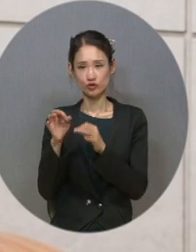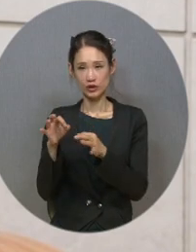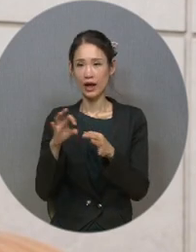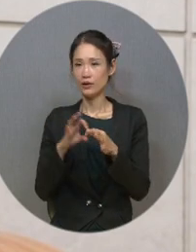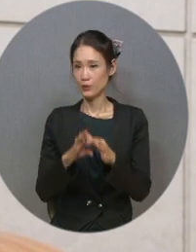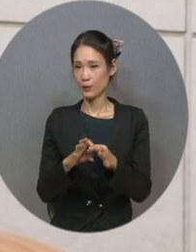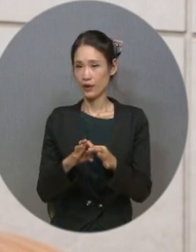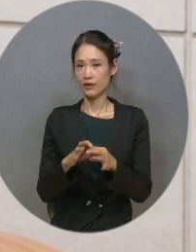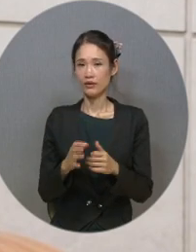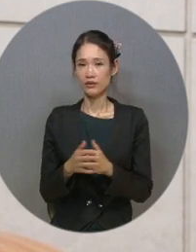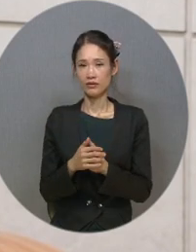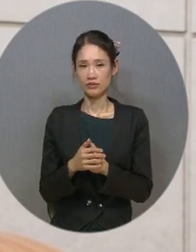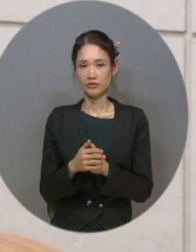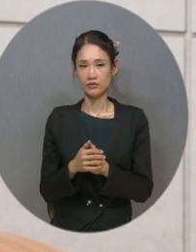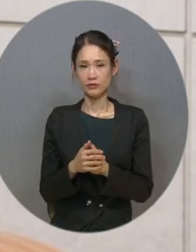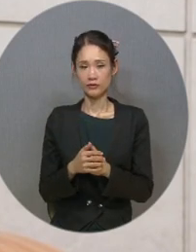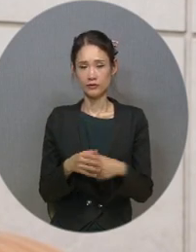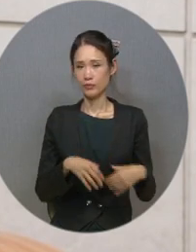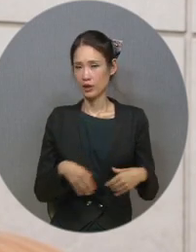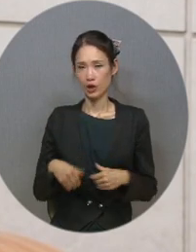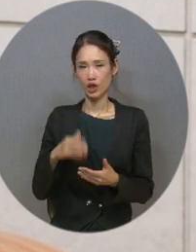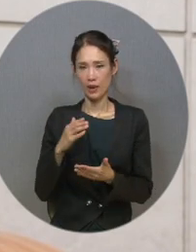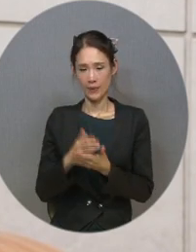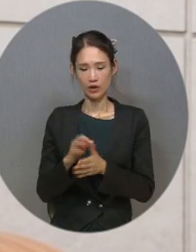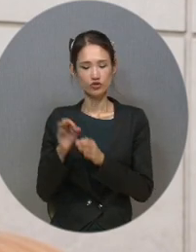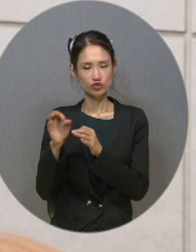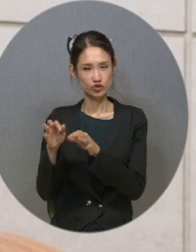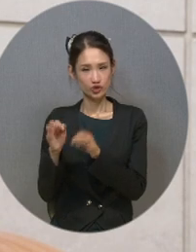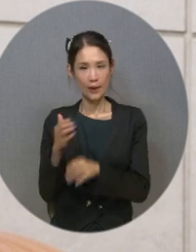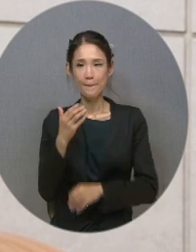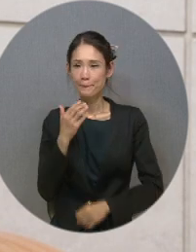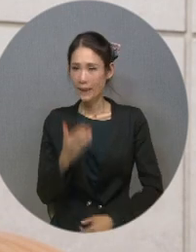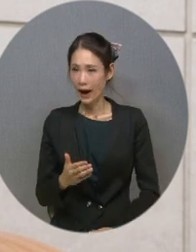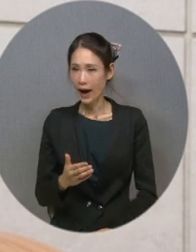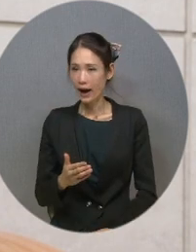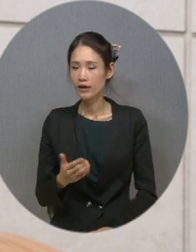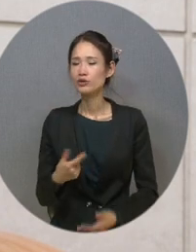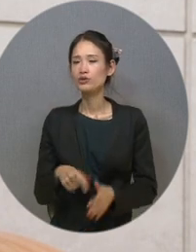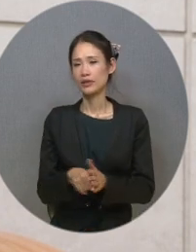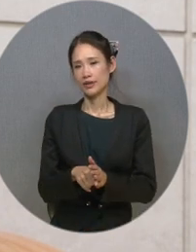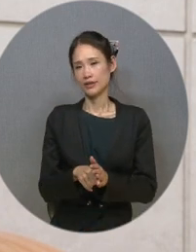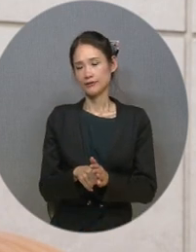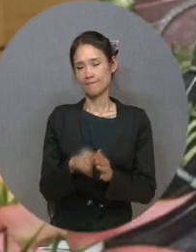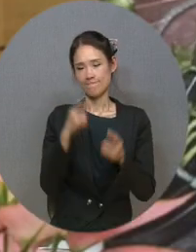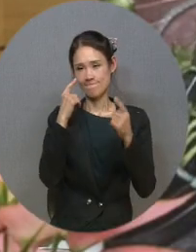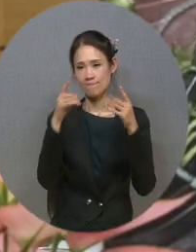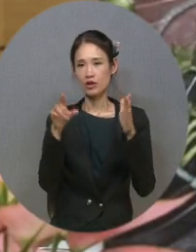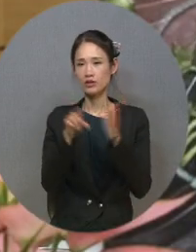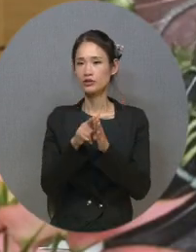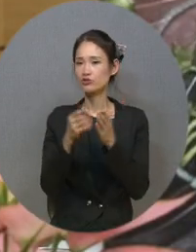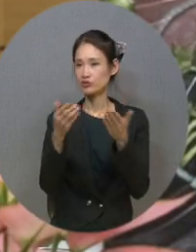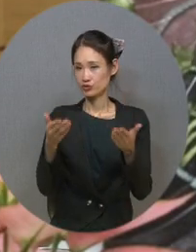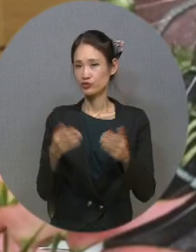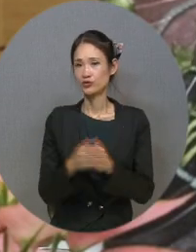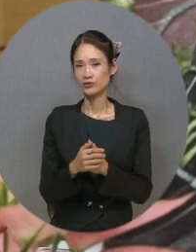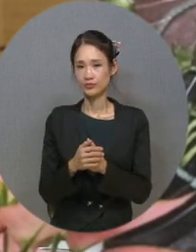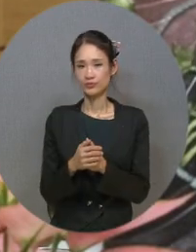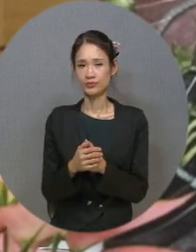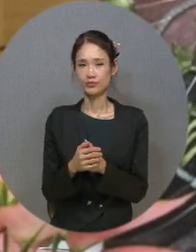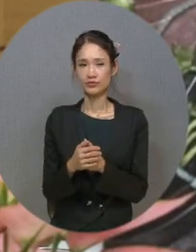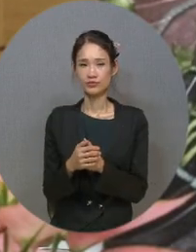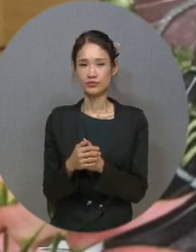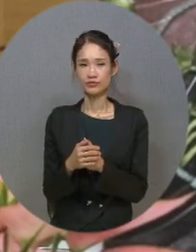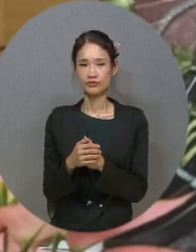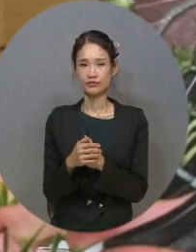있어서 주저없이 투자할 수 있도록 그렇게 지금 확신을 심어주고 있습니다. 네. 그 철강산업,